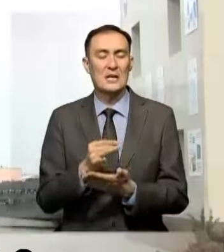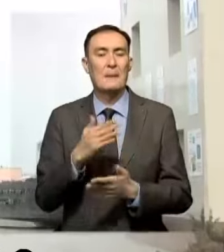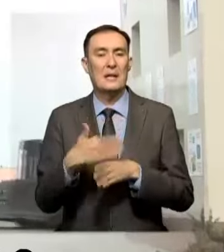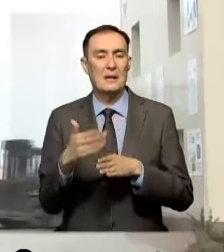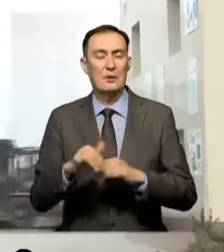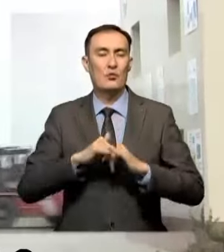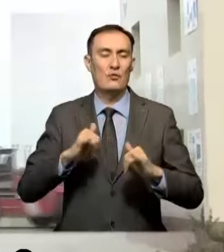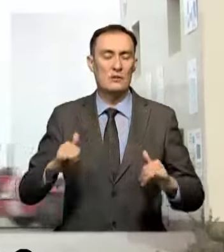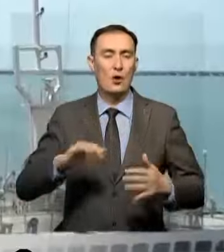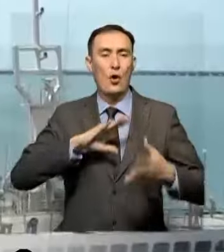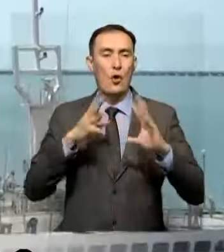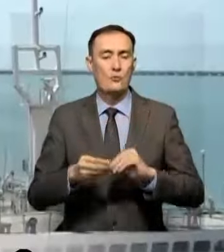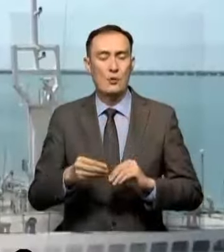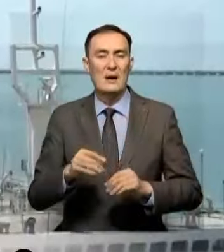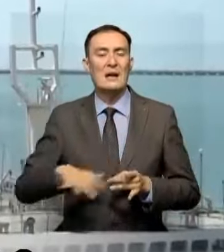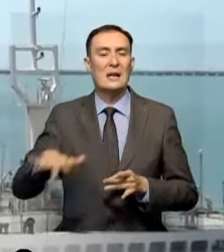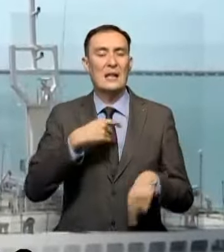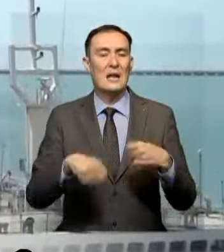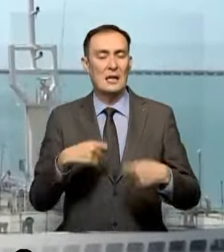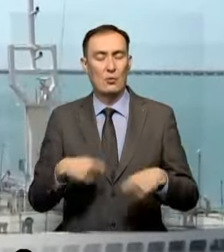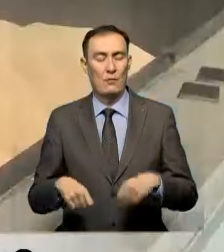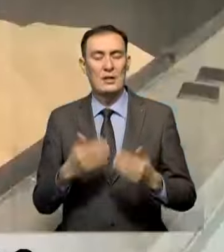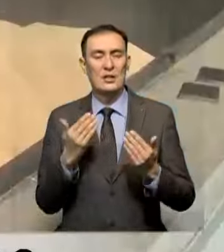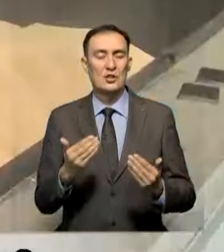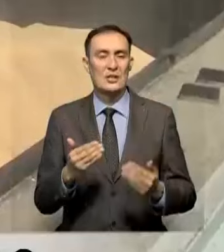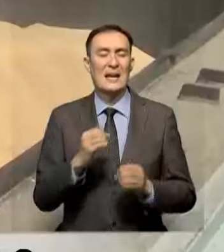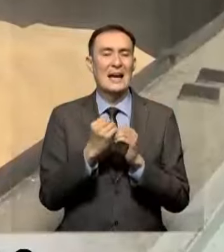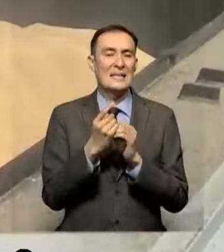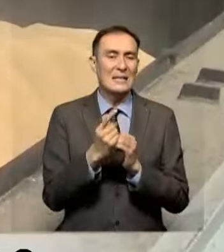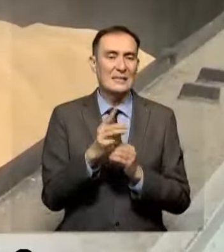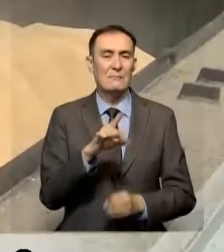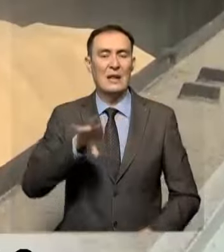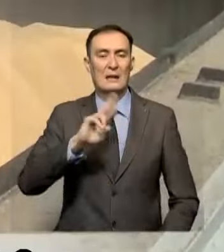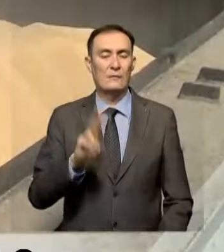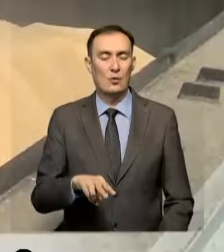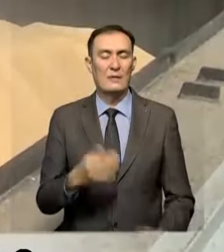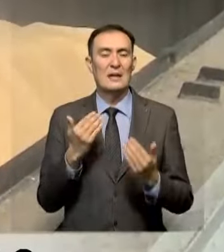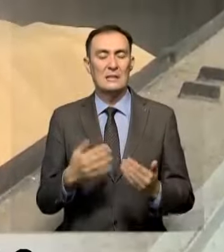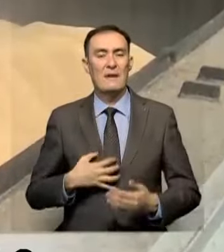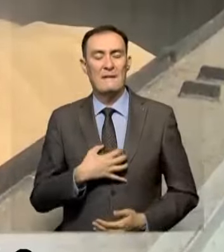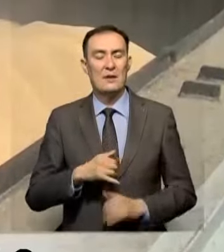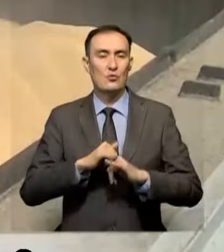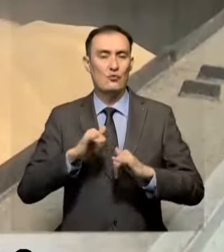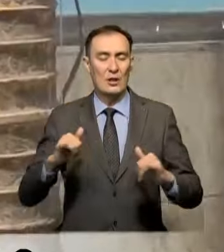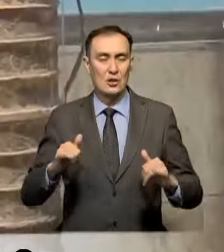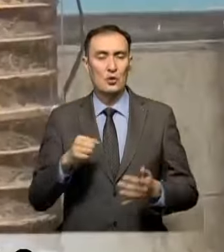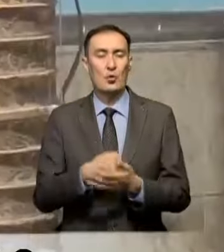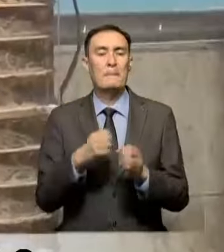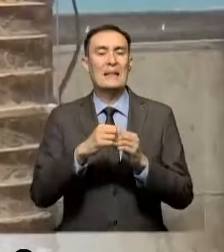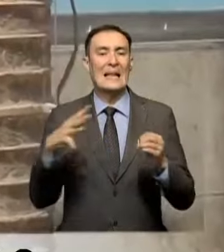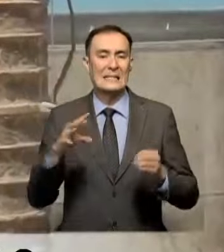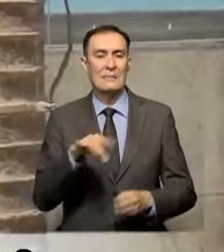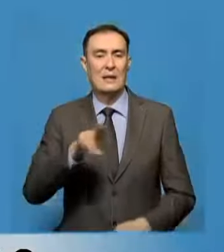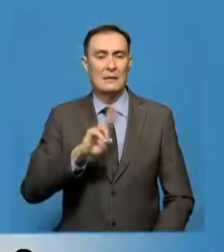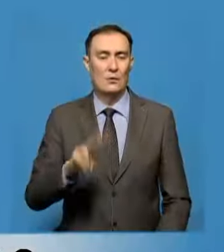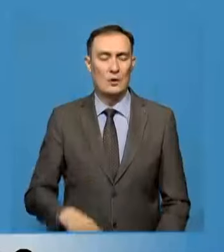Планомерно увеличивается объем внутрирегиональной торговли. Сейчас это 11 миллиардов долларов. Теперь важно довести показатель до 15